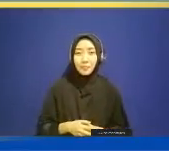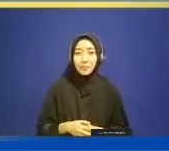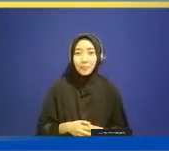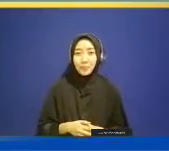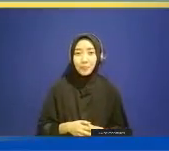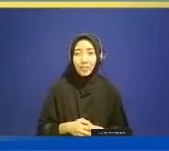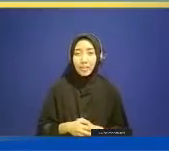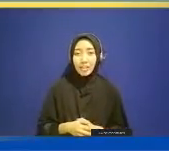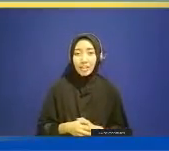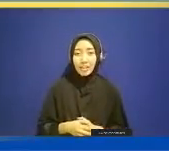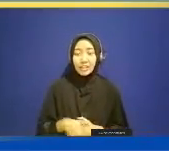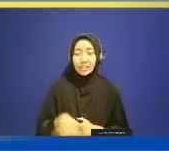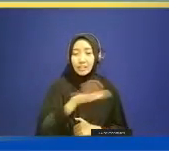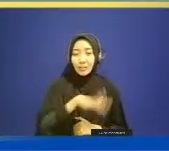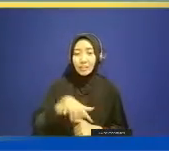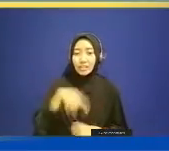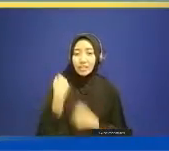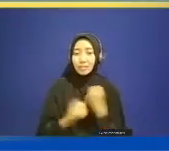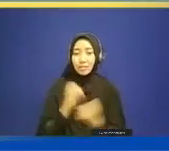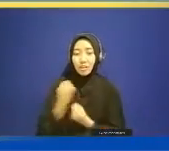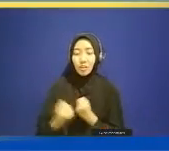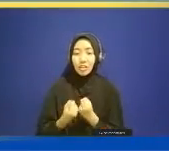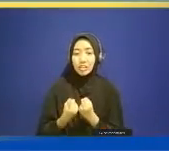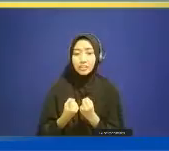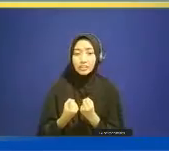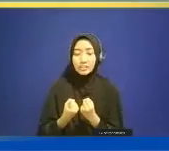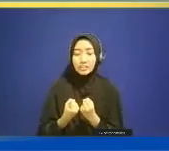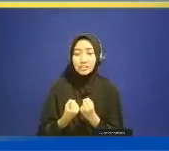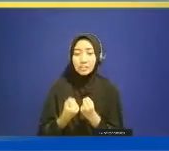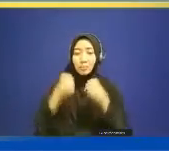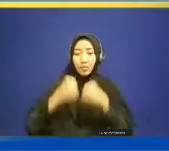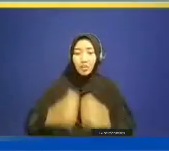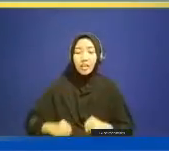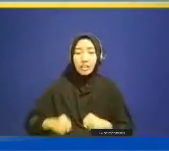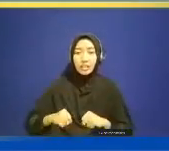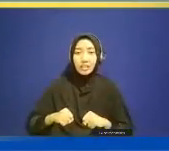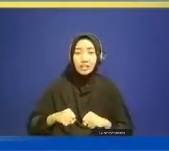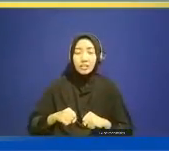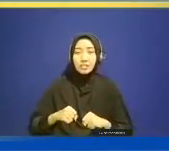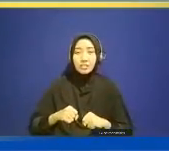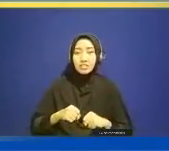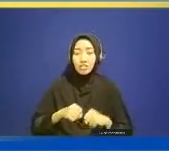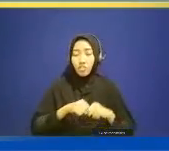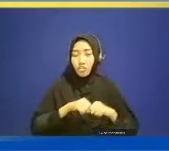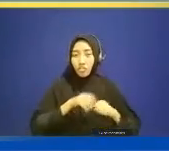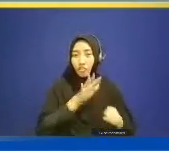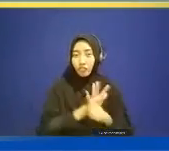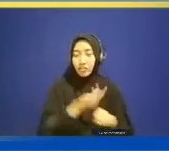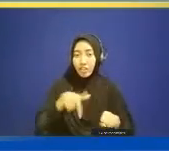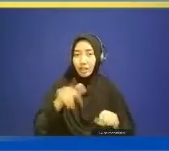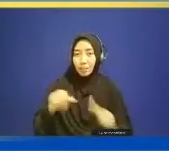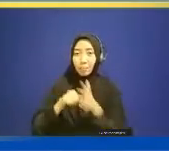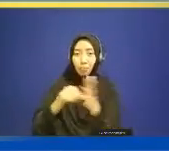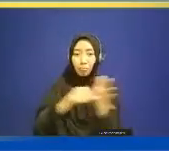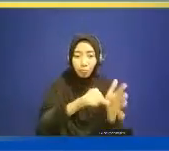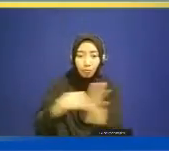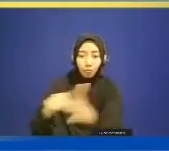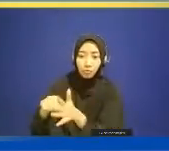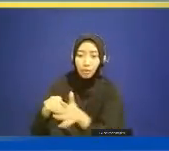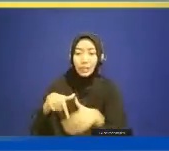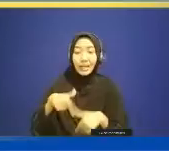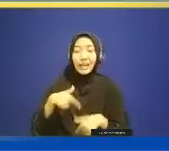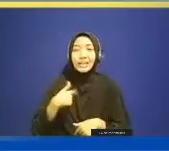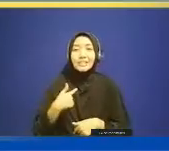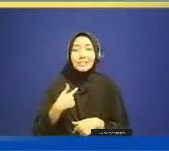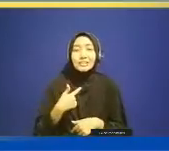kemudian sebenarnya di tengah-tengah kita melaksanakan kegiatan penanganan barang copytrans memberikan bantuan tersebut sebenarnya ini juga